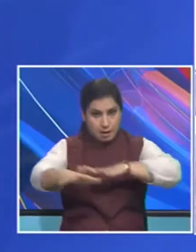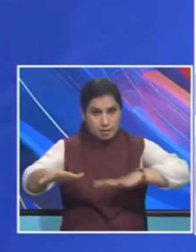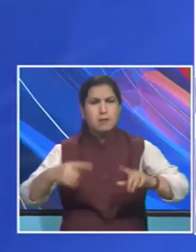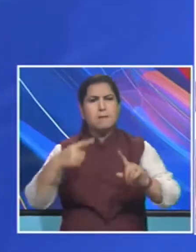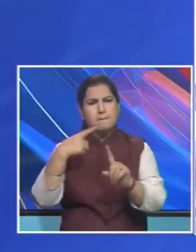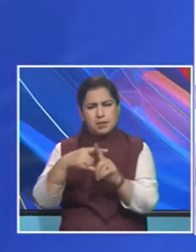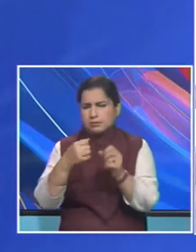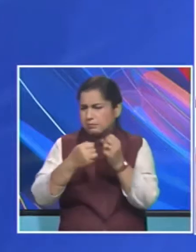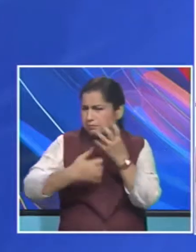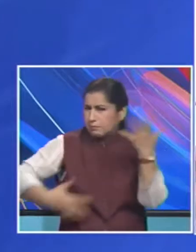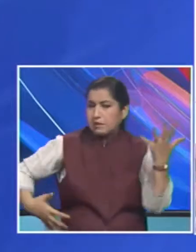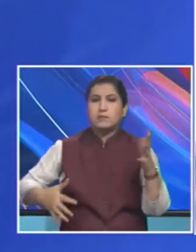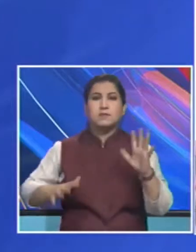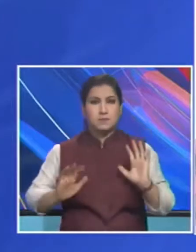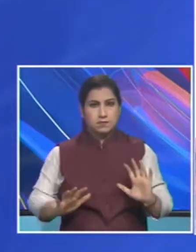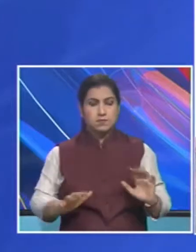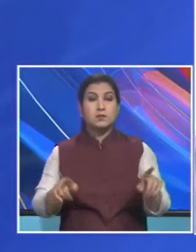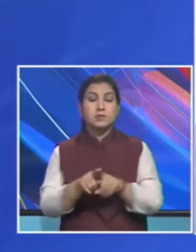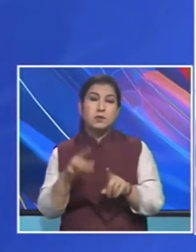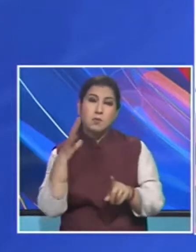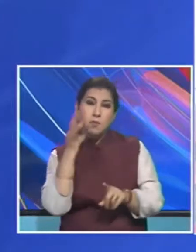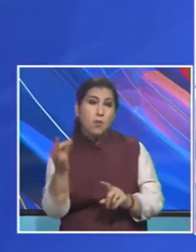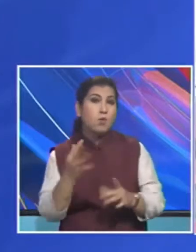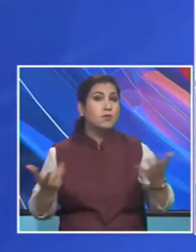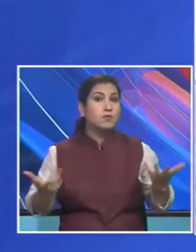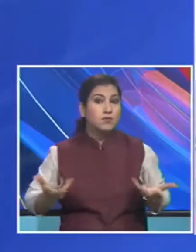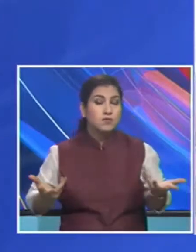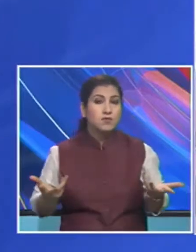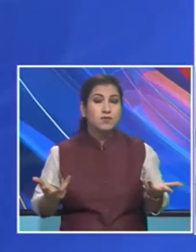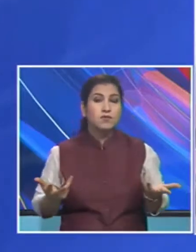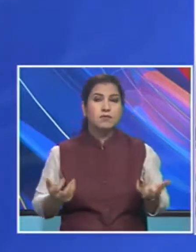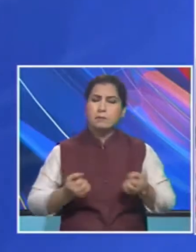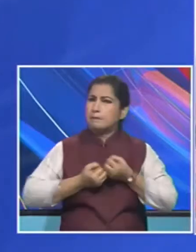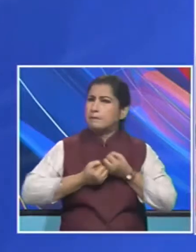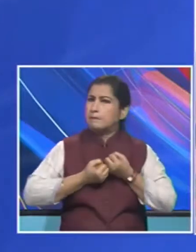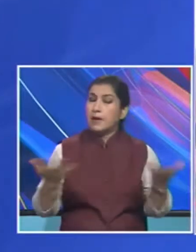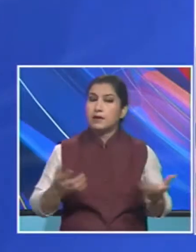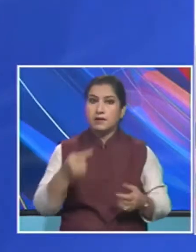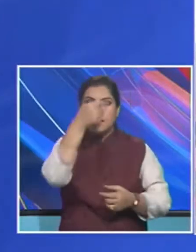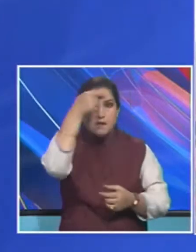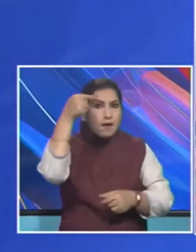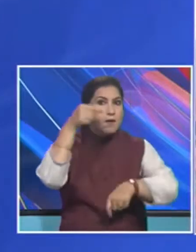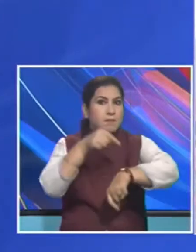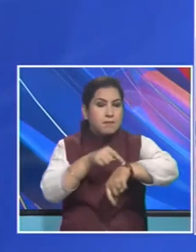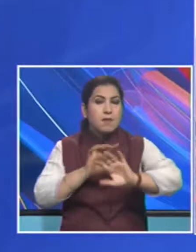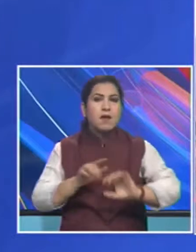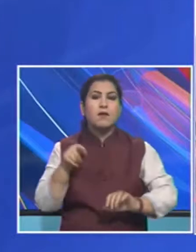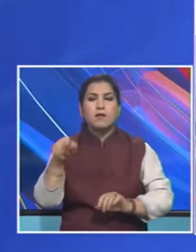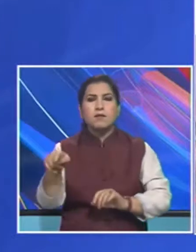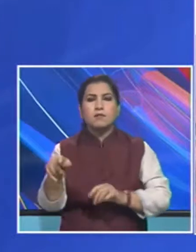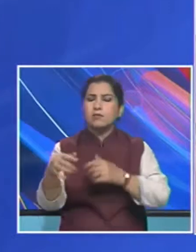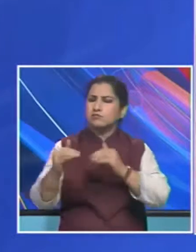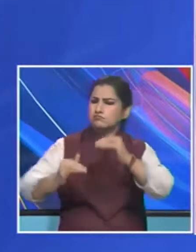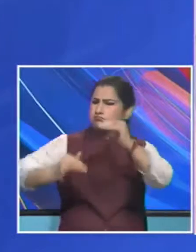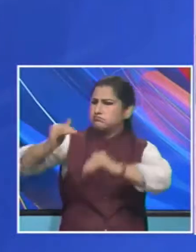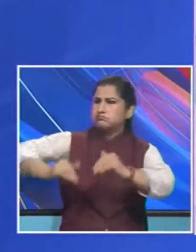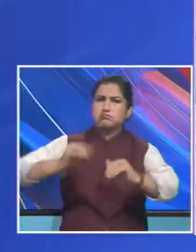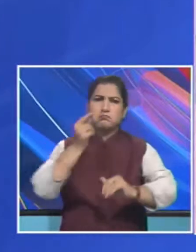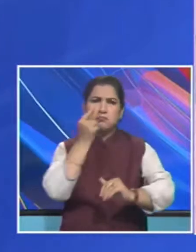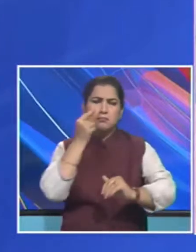इसके साथ साथ जो सबसे महत्वपूर्ण बात आ जाती है वो ये कि जितने भी अवसर हैं उसमें कहीं कोई भेदभाव ना